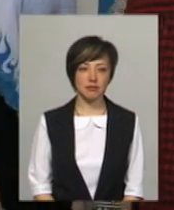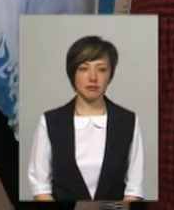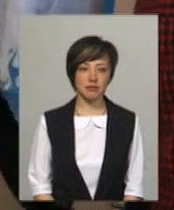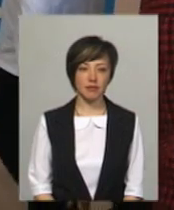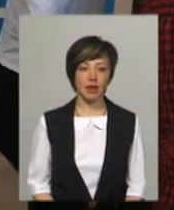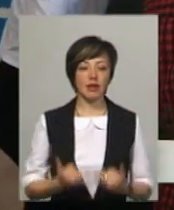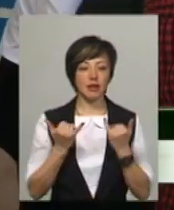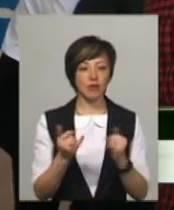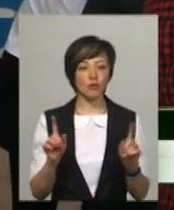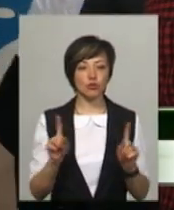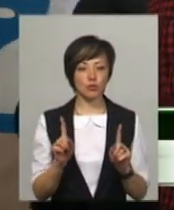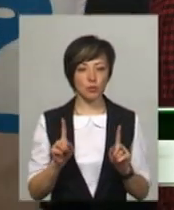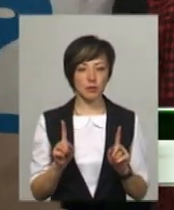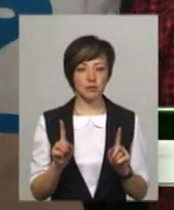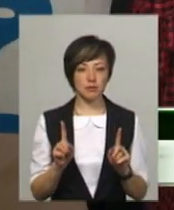Для того, щоб